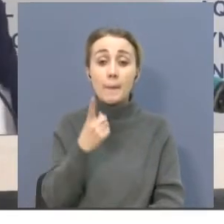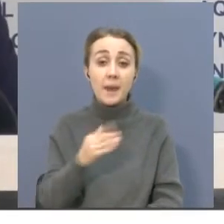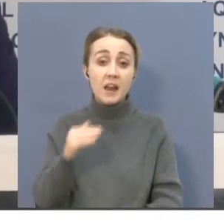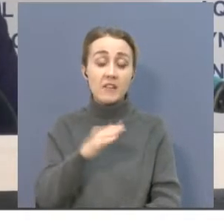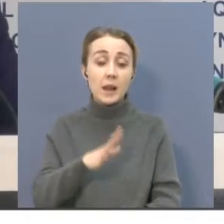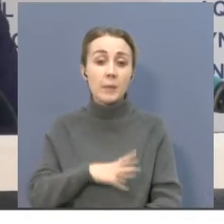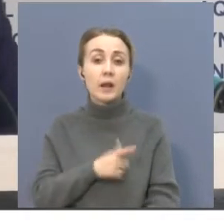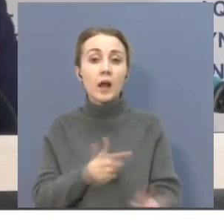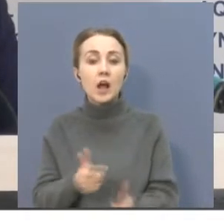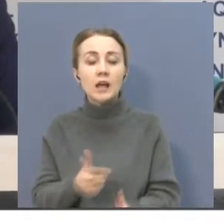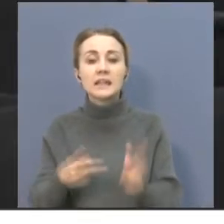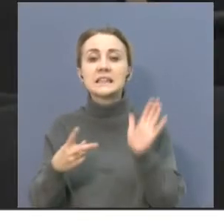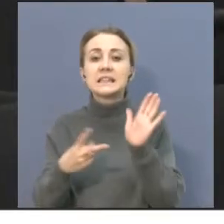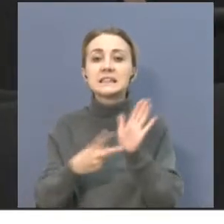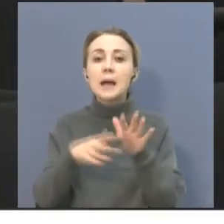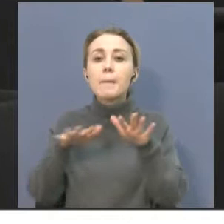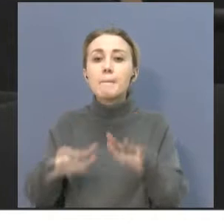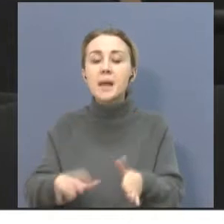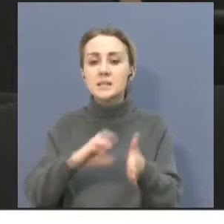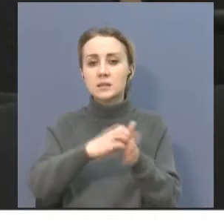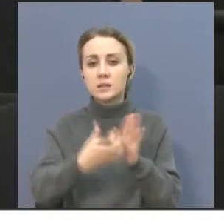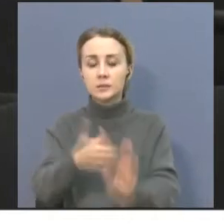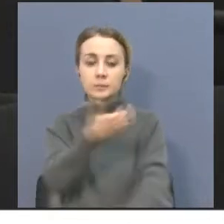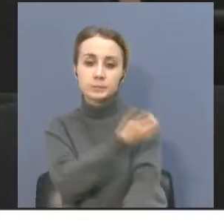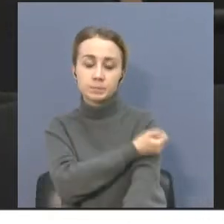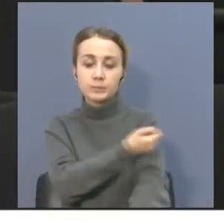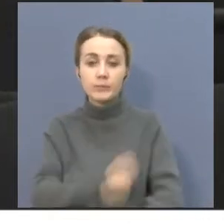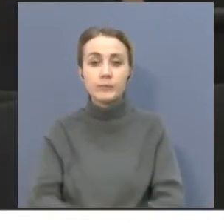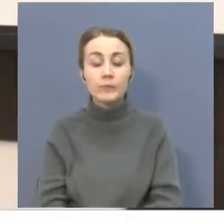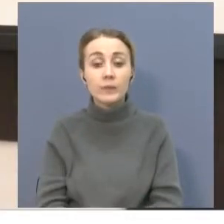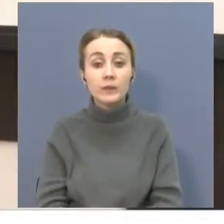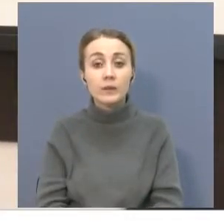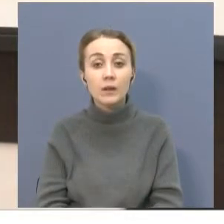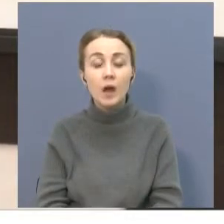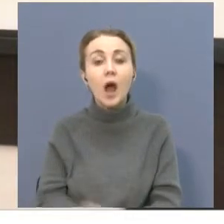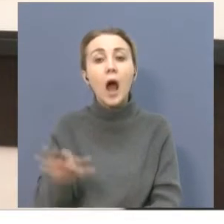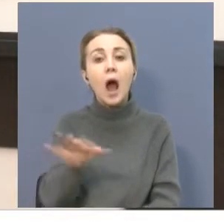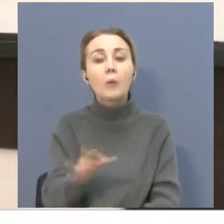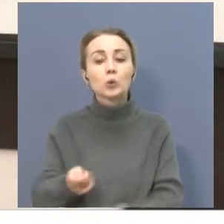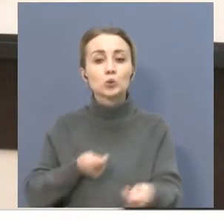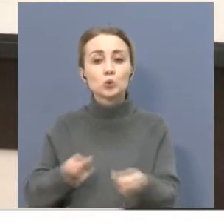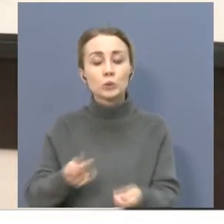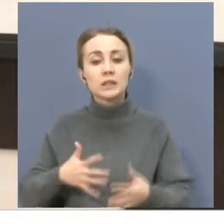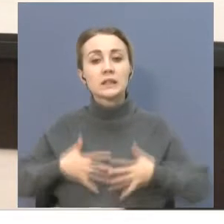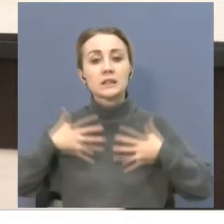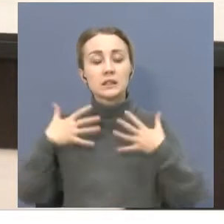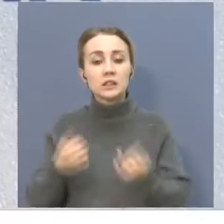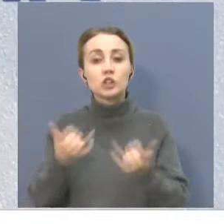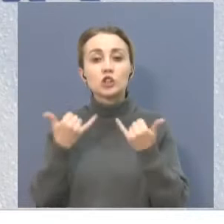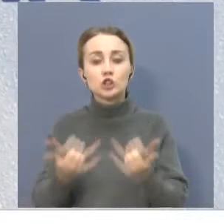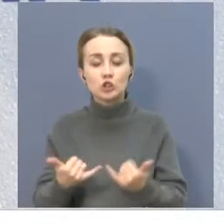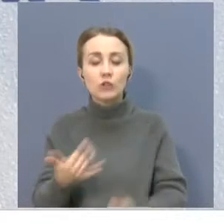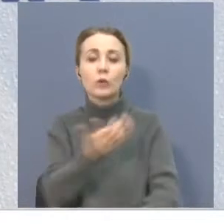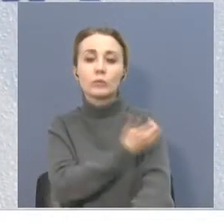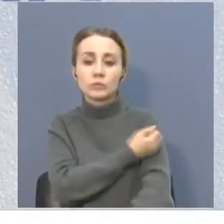дейін 1075 медицина қызметкері вакцина алған. Басқарманың ақпаратына сүйенсек, екпе алғандардың 20% уақытша шаршау